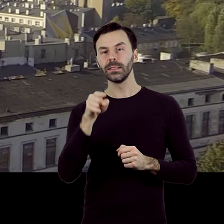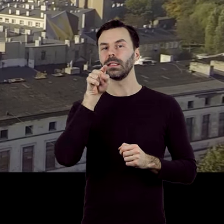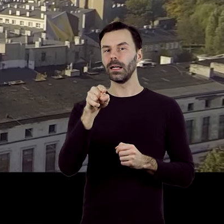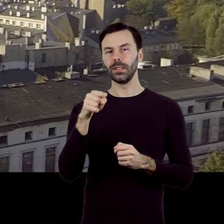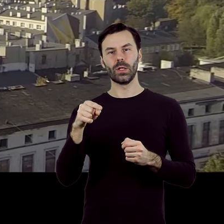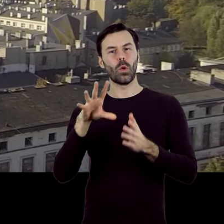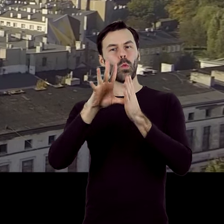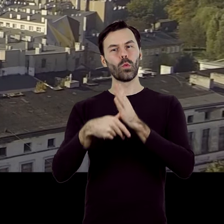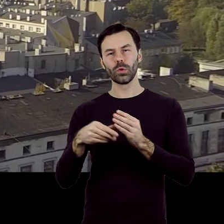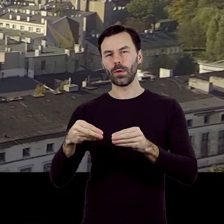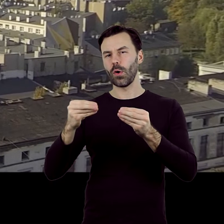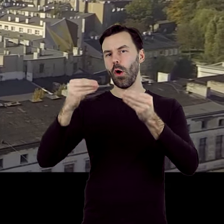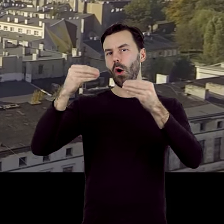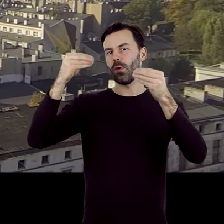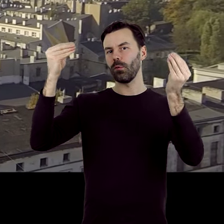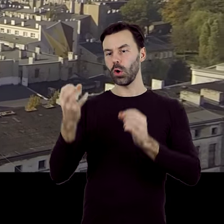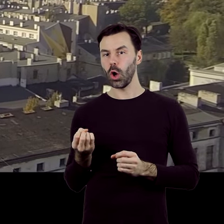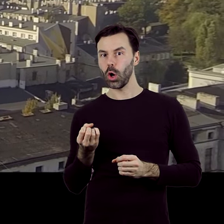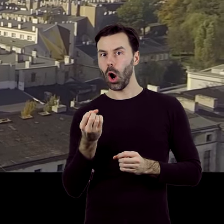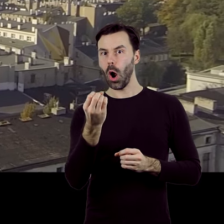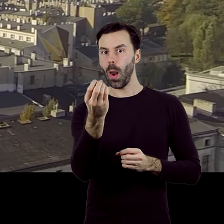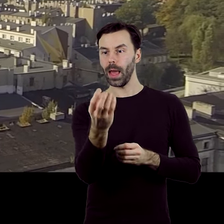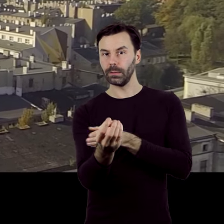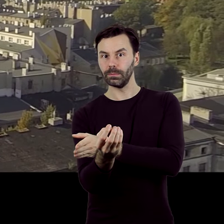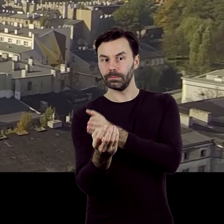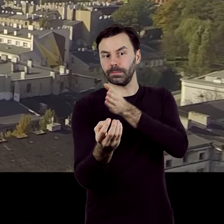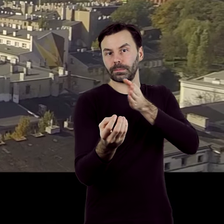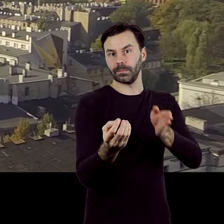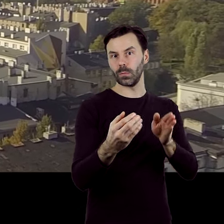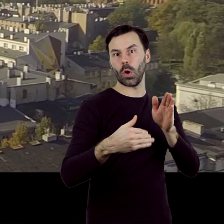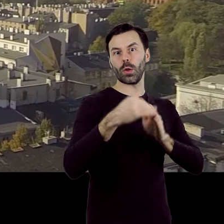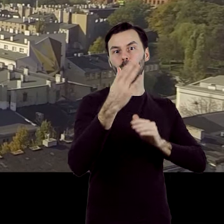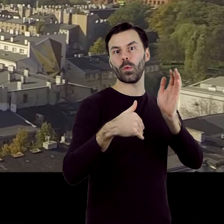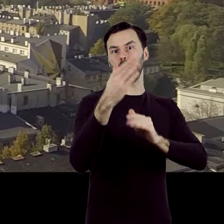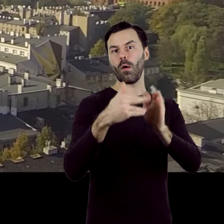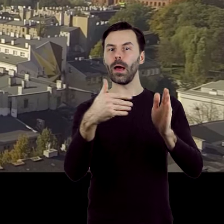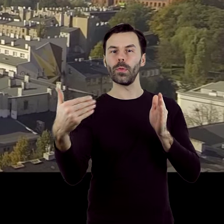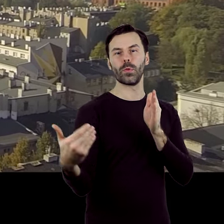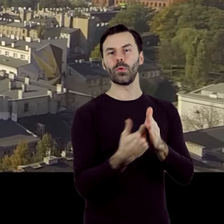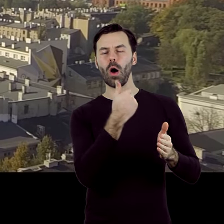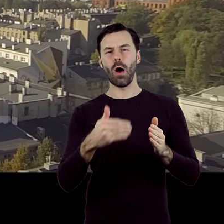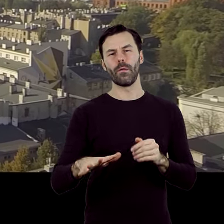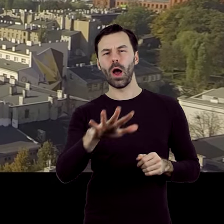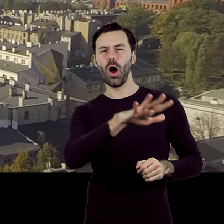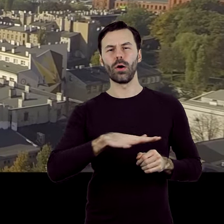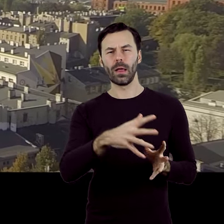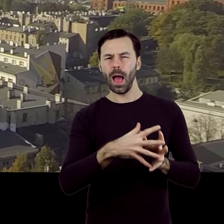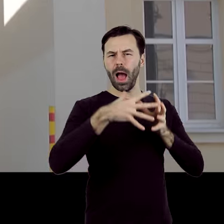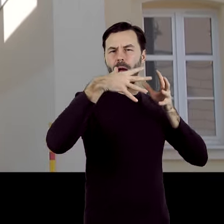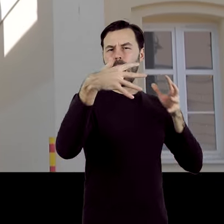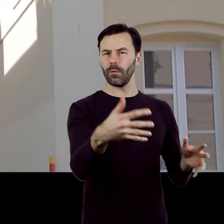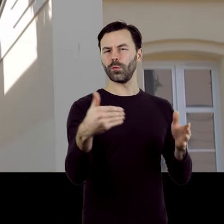Łodzi na zewnątrz, poza linię kolei obwodowej. Tam powstają wielkie osiedla mieszkaniowe o nowym